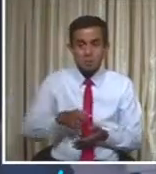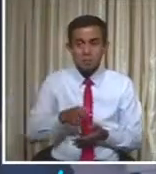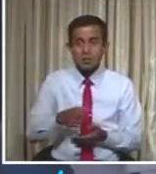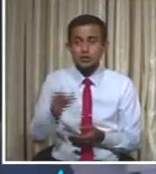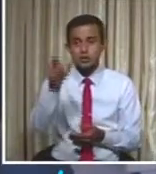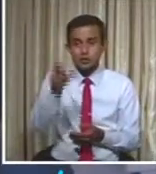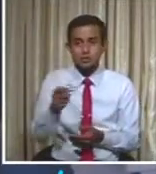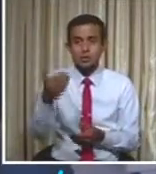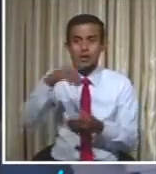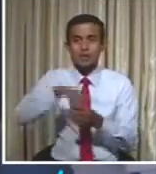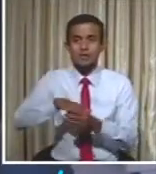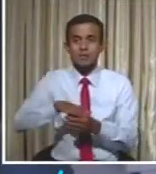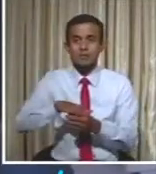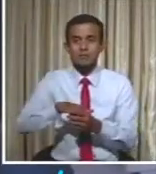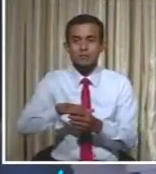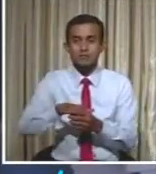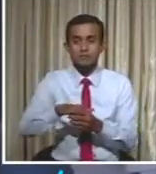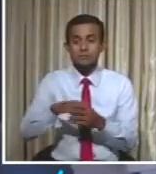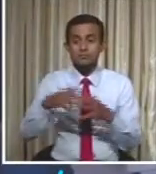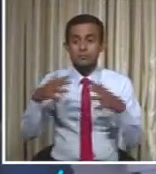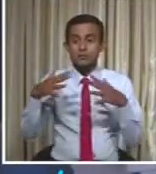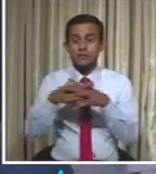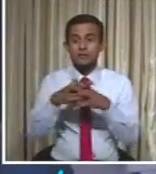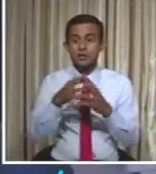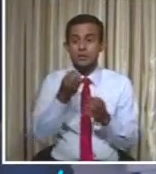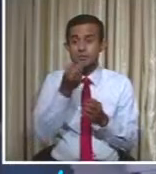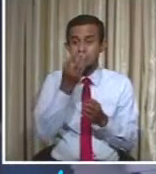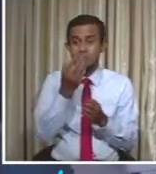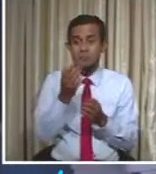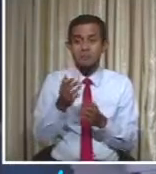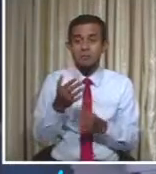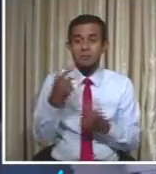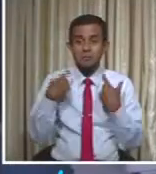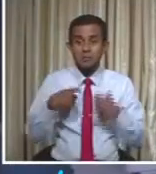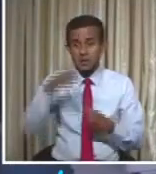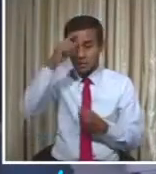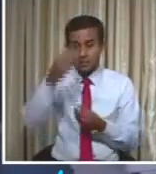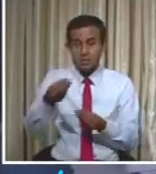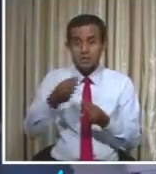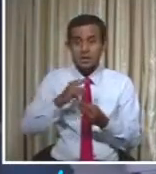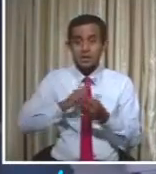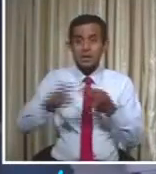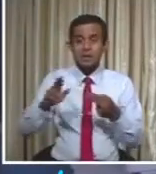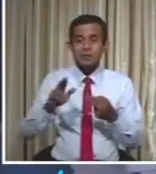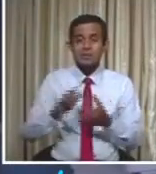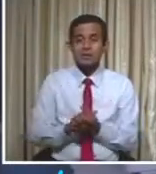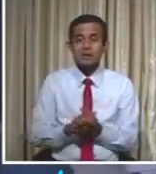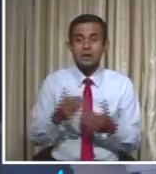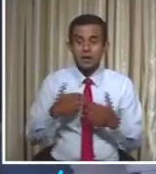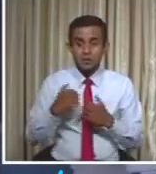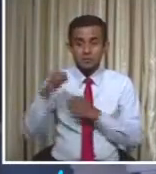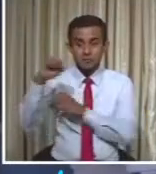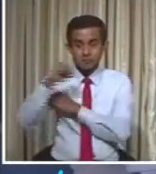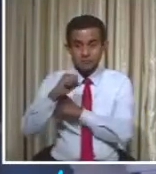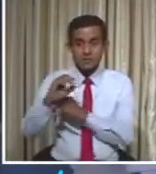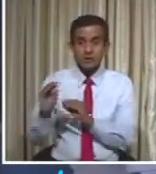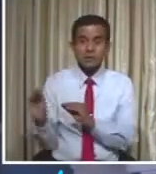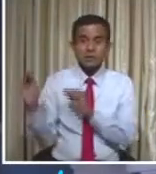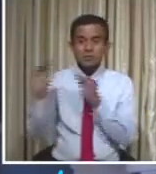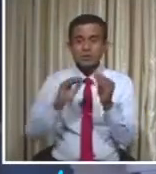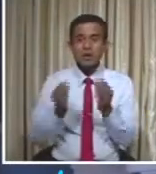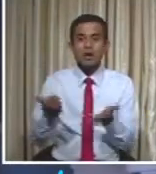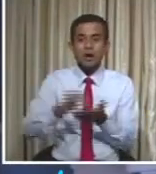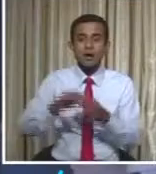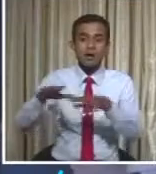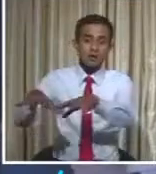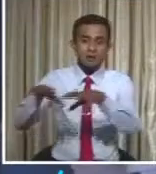ඔබතුමාලා බලයට ආවේ විහාර මහදී විද්‍යානිධි මහින්ද රාජපක්ෂ මහත්තයා කිව්වේ ගණ්ඩ එපා මේ ජාතික සම්පත් අපි බලයට ආවට පස්සේ නැවත